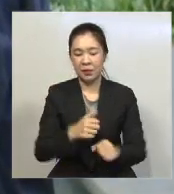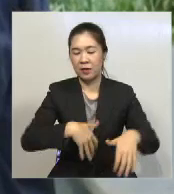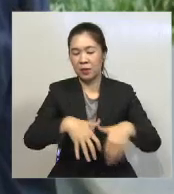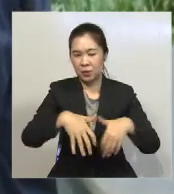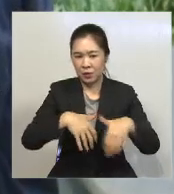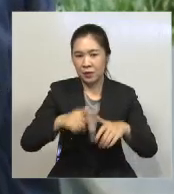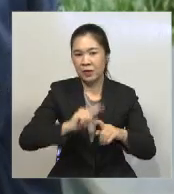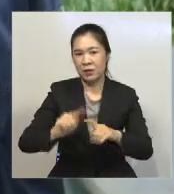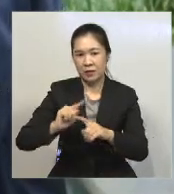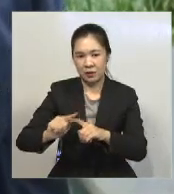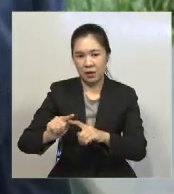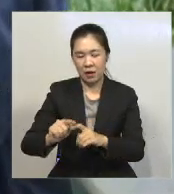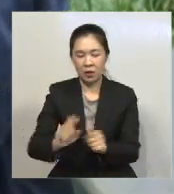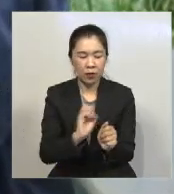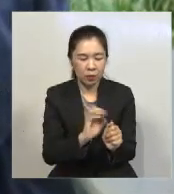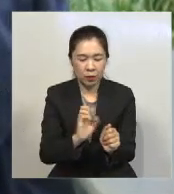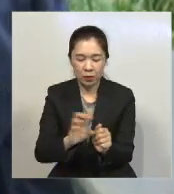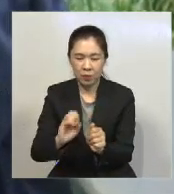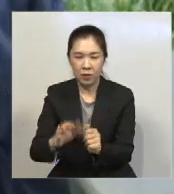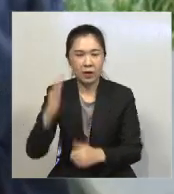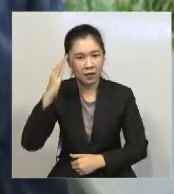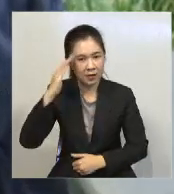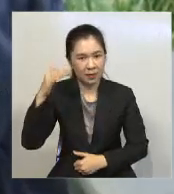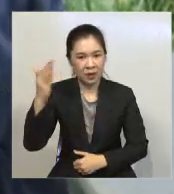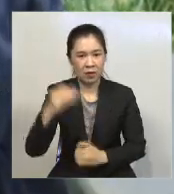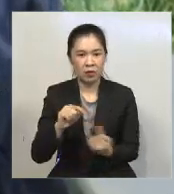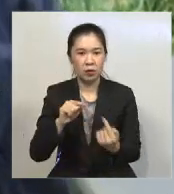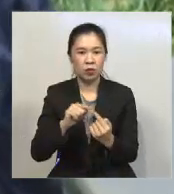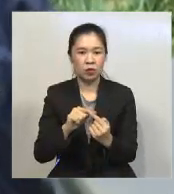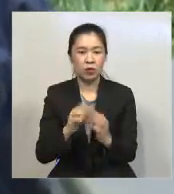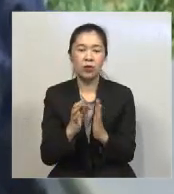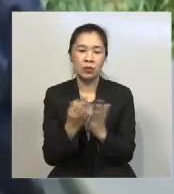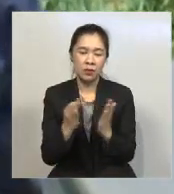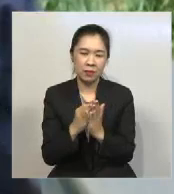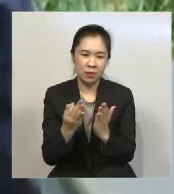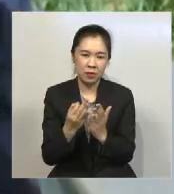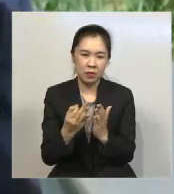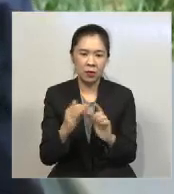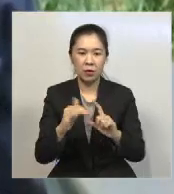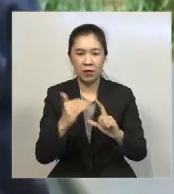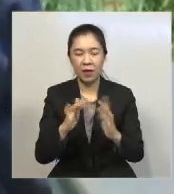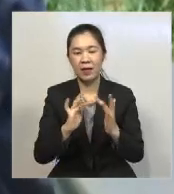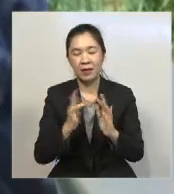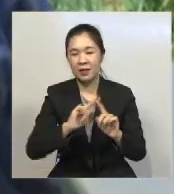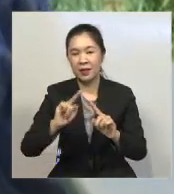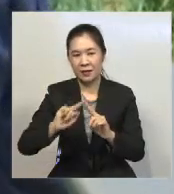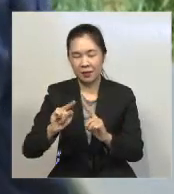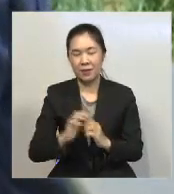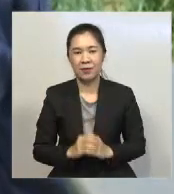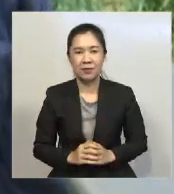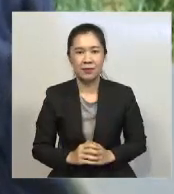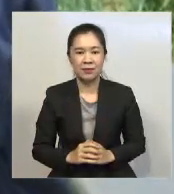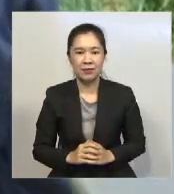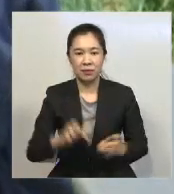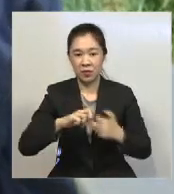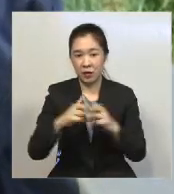ทั้งท้องที่ก็แจ้งให้เขาทราบทางส่วนมากก็จะเป็นทางโซเชียลนะครับซึ่งจะมีการติดตามกันอยู่อย่างนี้ถ้